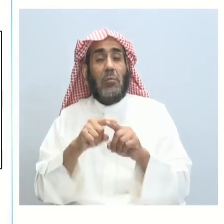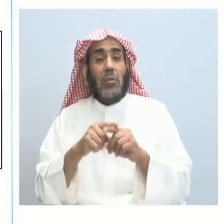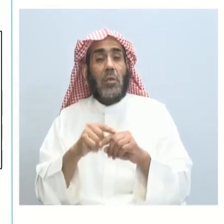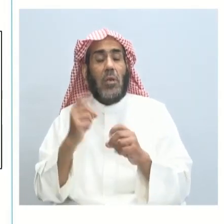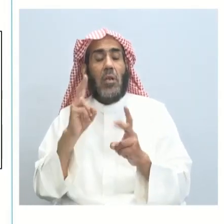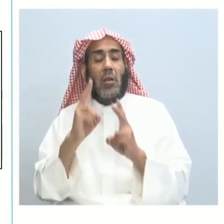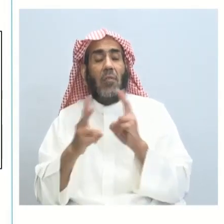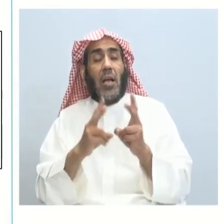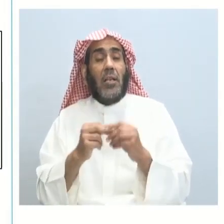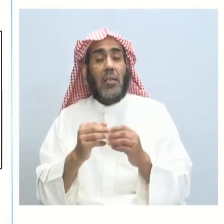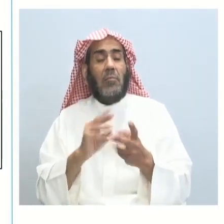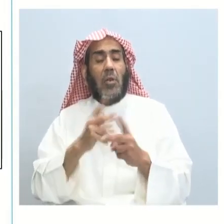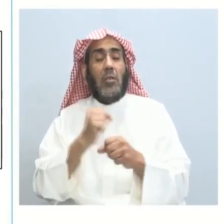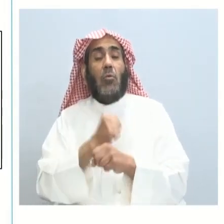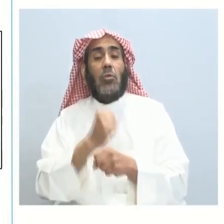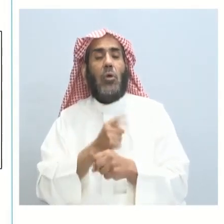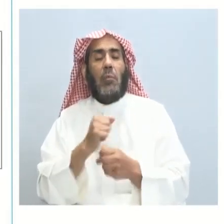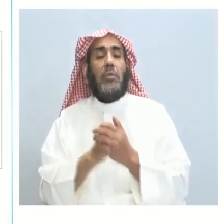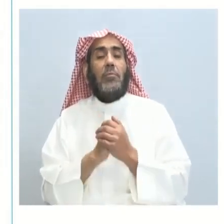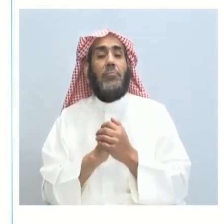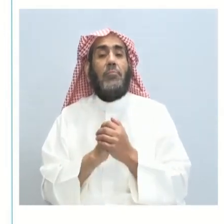للفعاليه التي تود